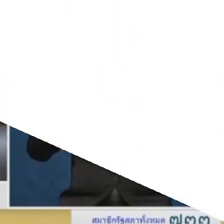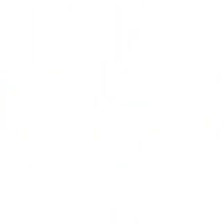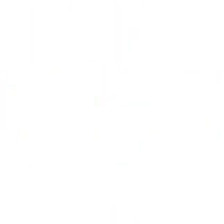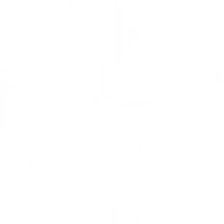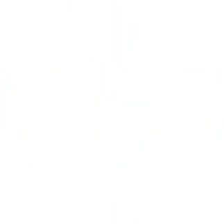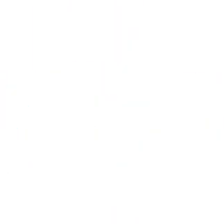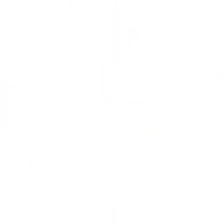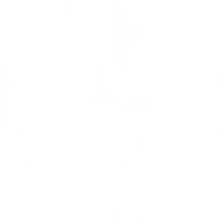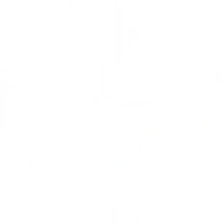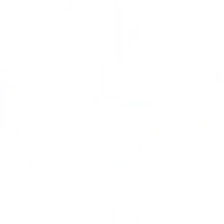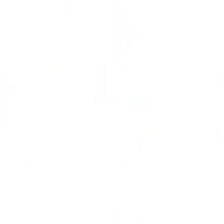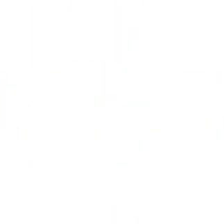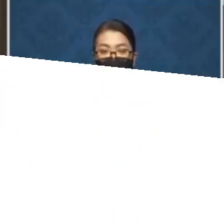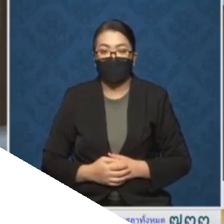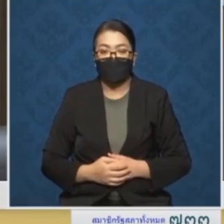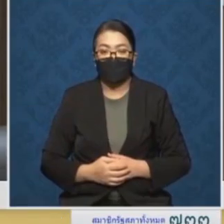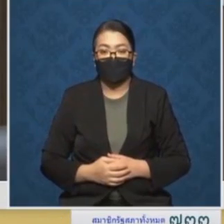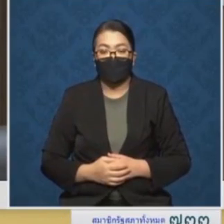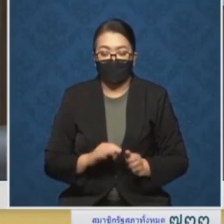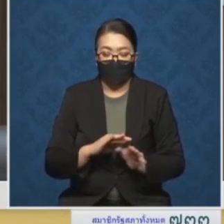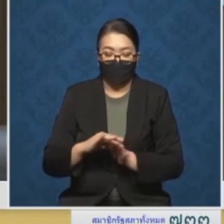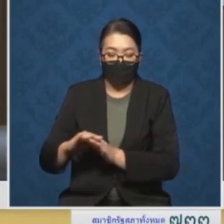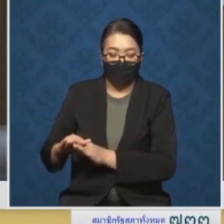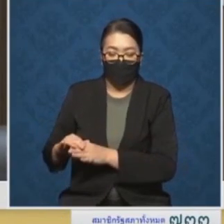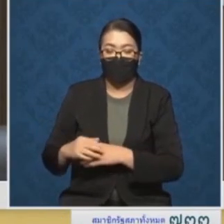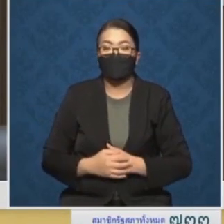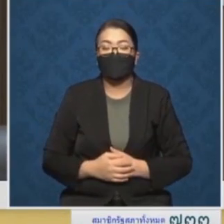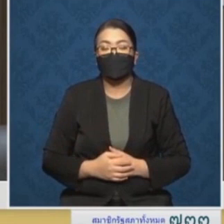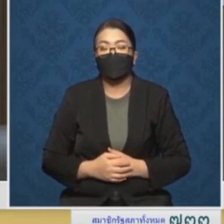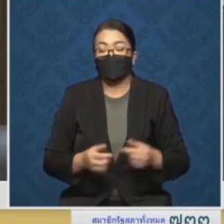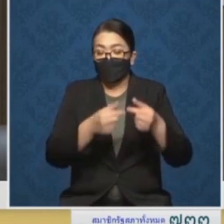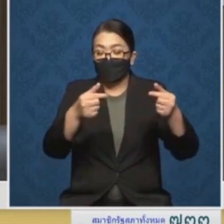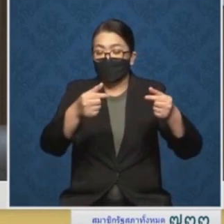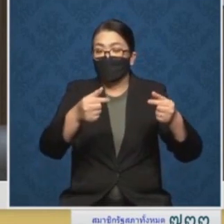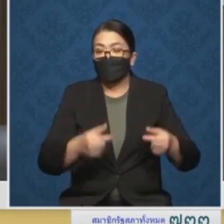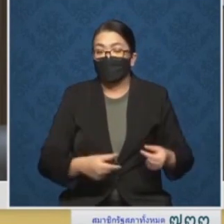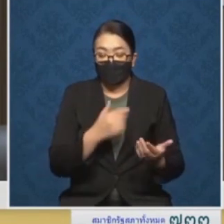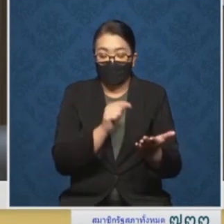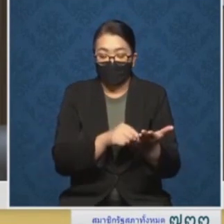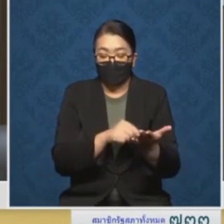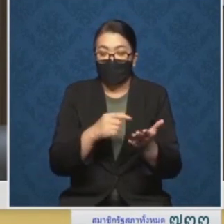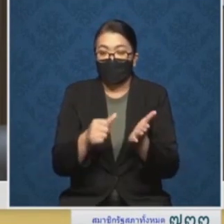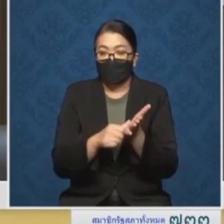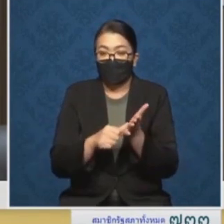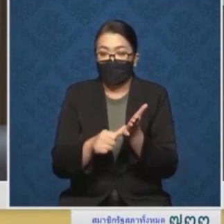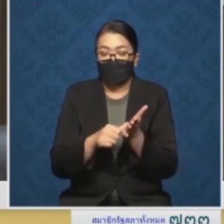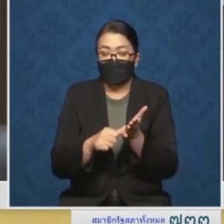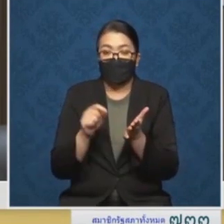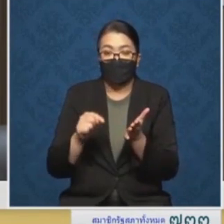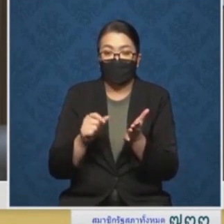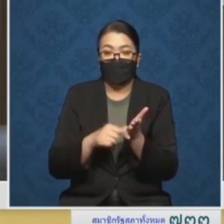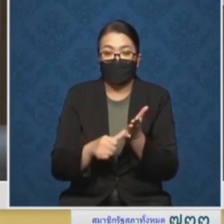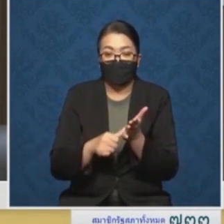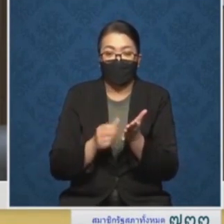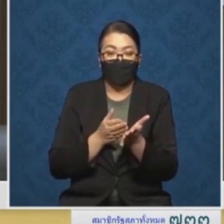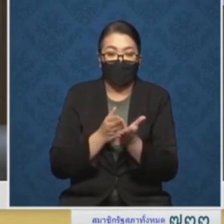านประธานที่เคารพครับต่อไปเป็นร่างรัฐธรรมนูญแก้ไขฉบับที่เป็นร่าง3ที่ทางพรรคฝ่